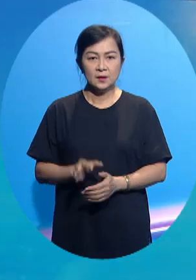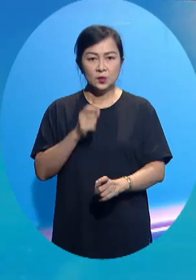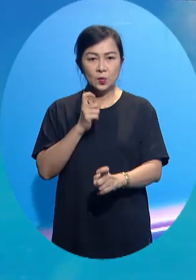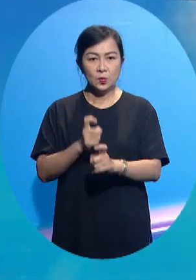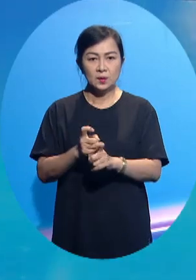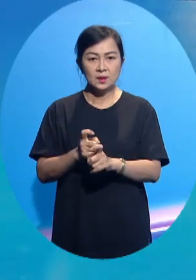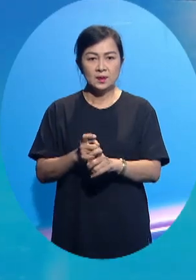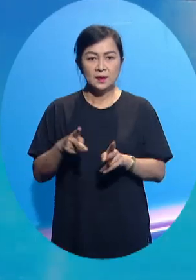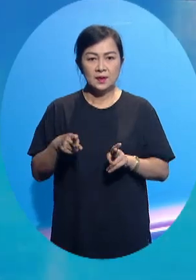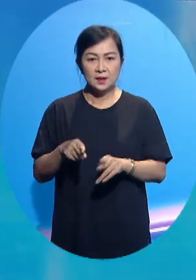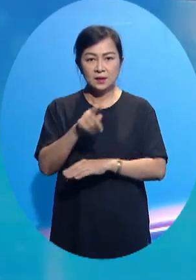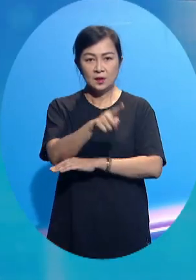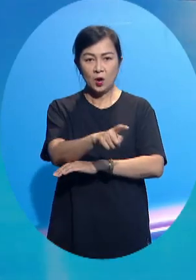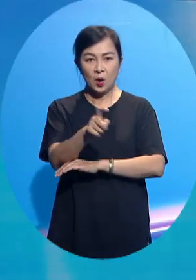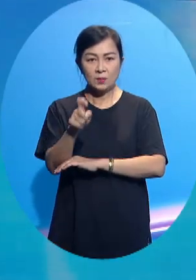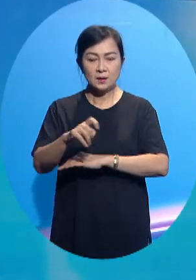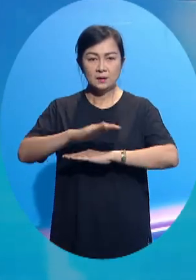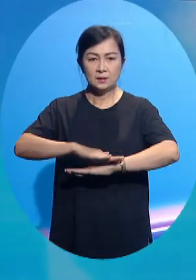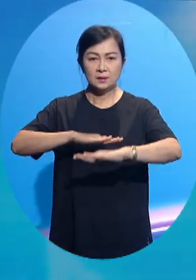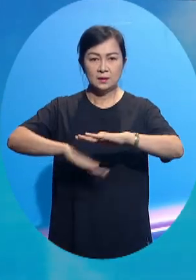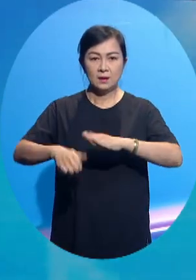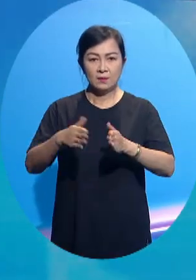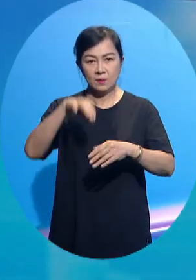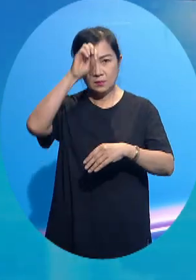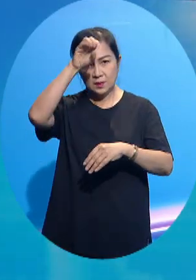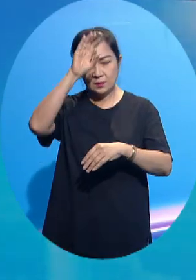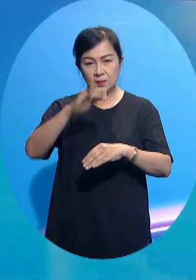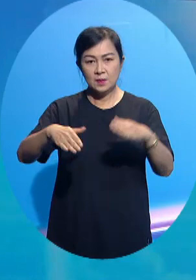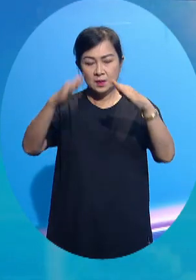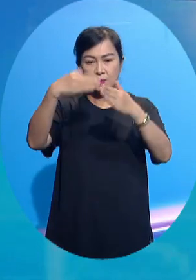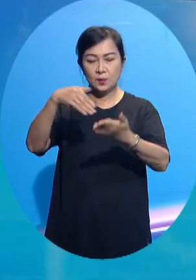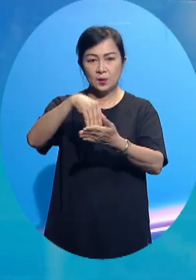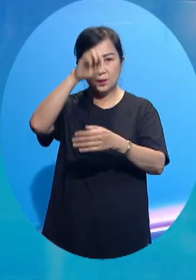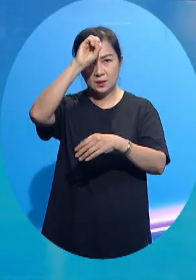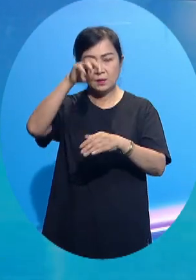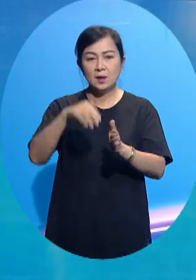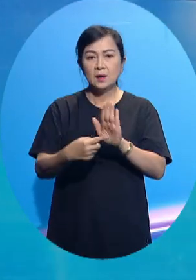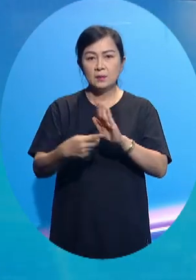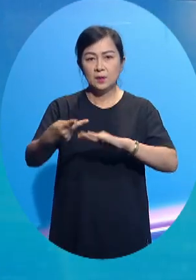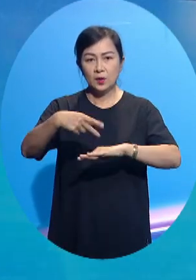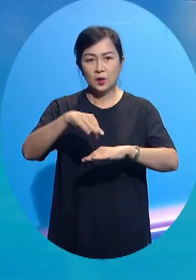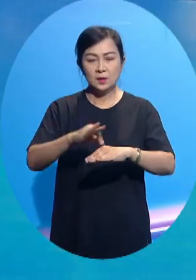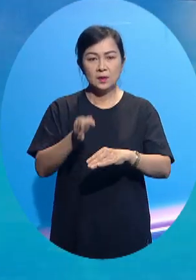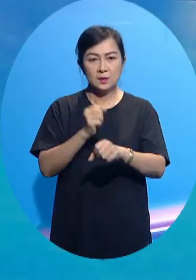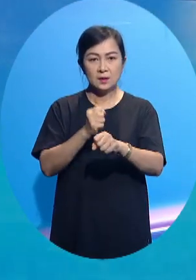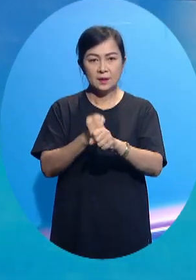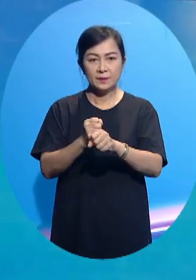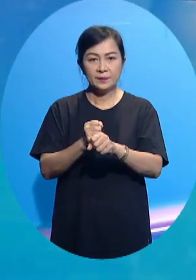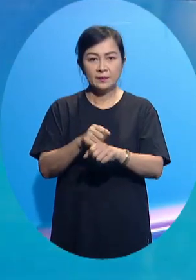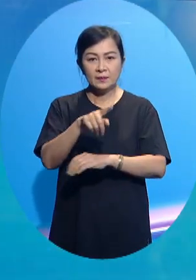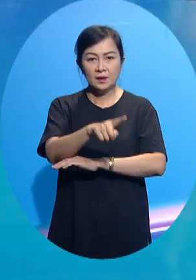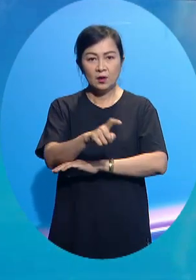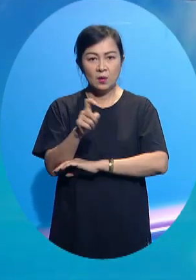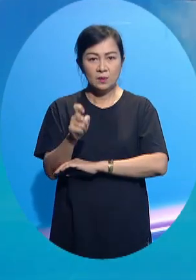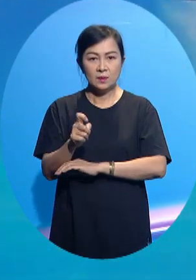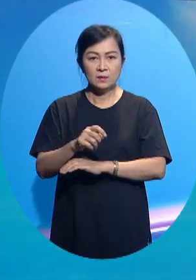thành phố Thủ Đức thành phố Hồ Chí Minh đã khánh thành công trình xây dựng phòng giáo dục trường Bồi dưỡng giáo dục và trung tâm kỹ thuật tổng hợp hướng nghiệp đây là một trong những công